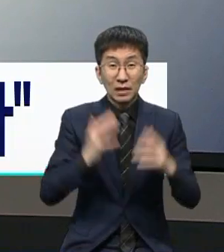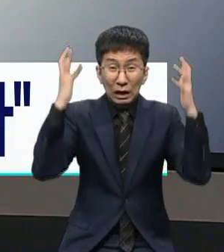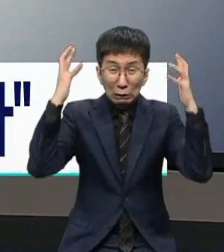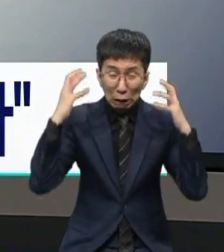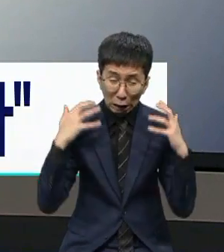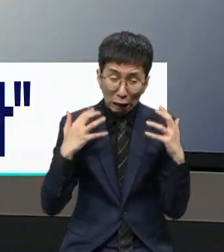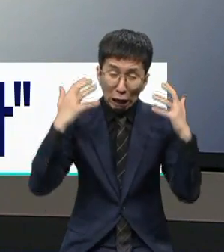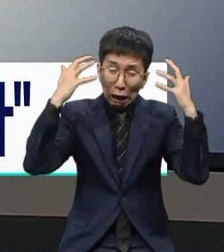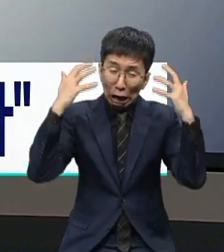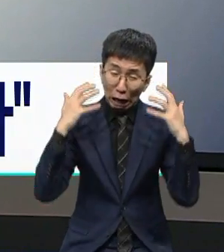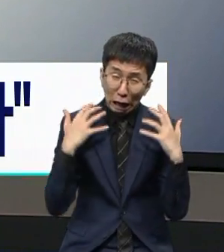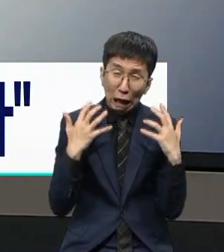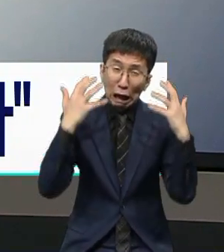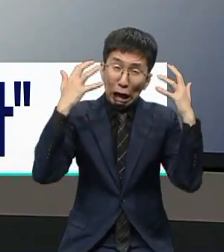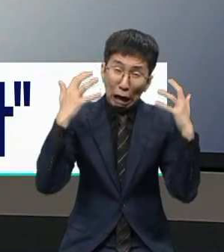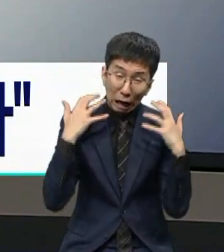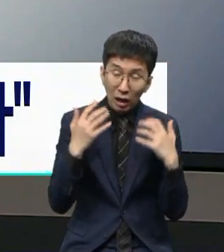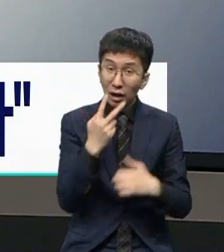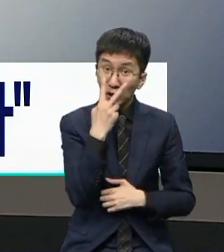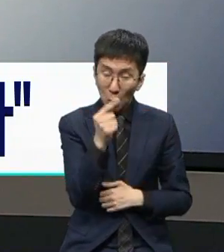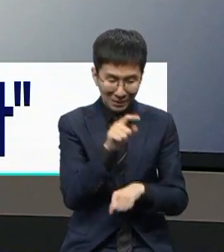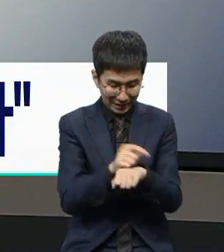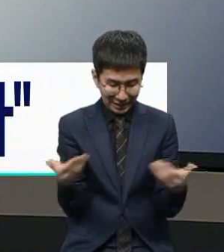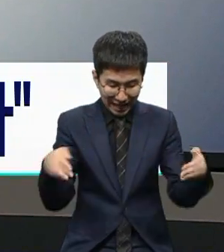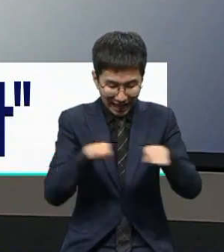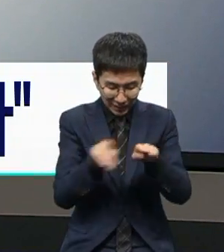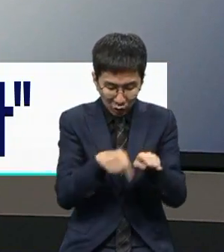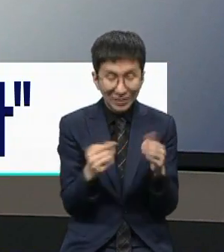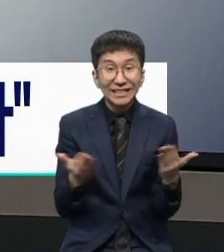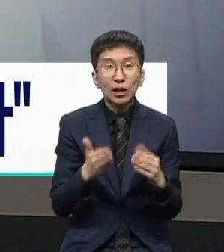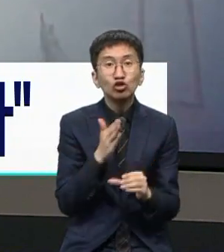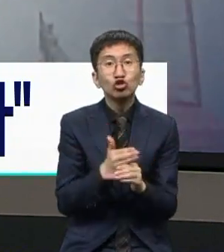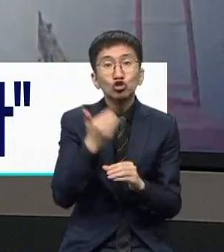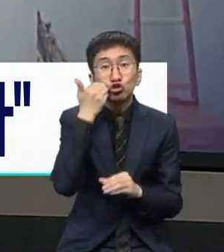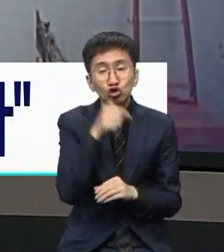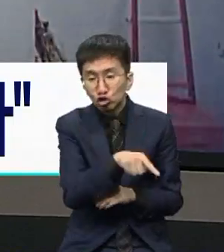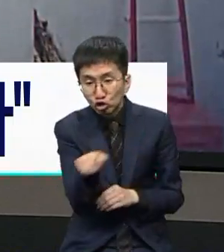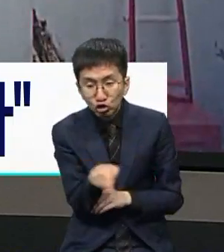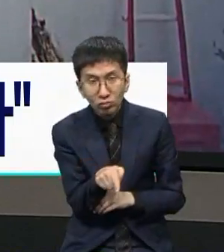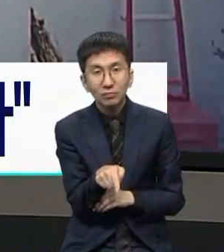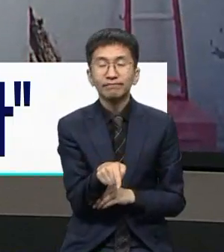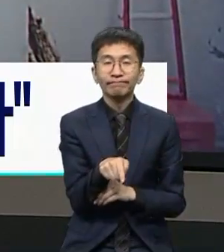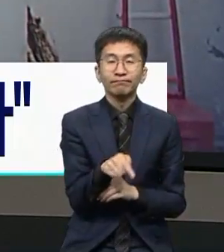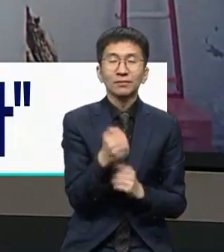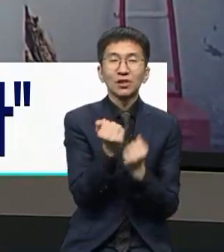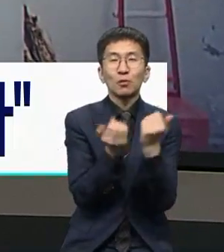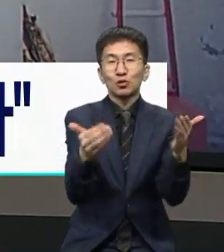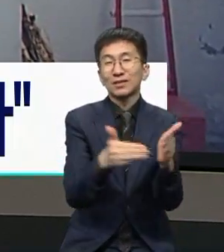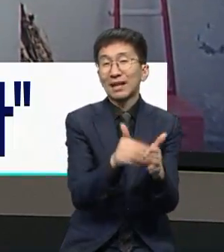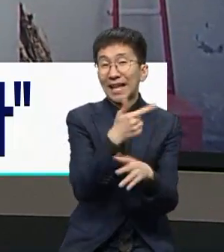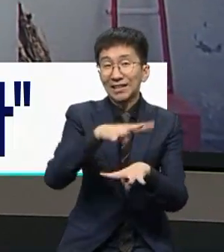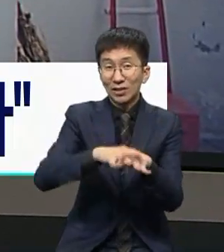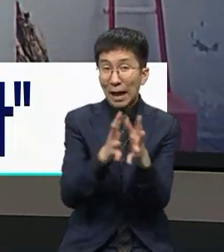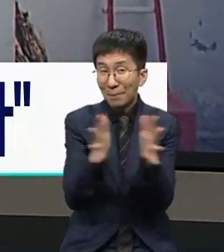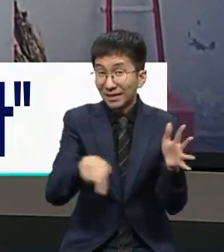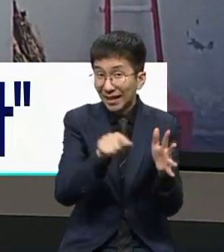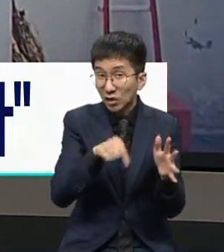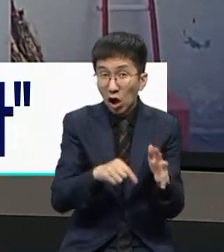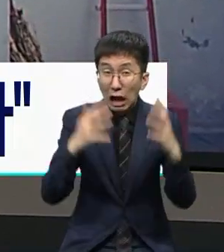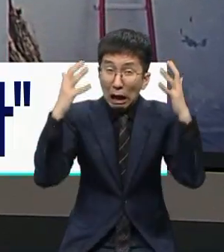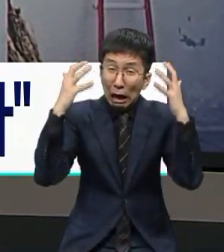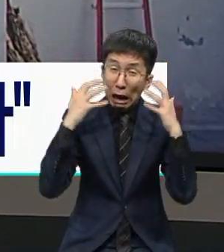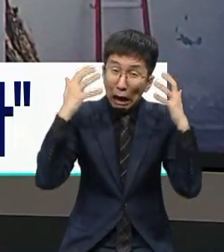여름철 푹푹 찌는 경비실에서 근무하는 경비원들의 이야기 자주 전에 드렸죠 그런데 대전의 한 아파트에선